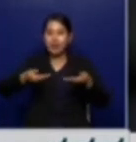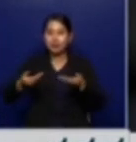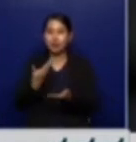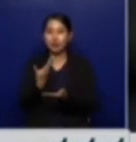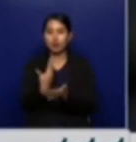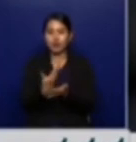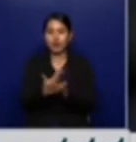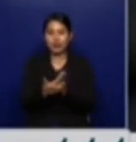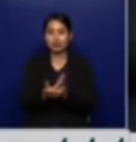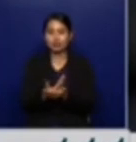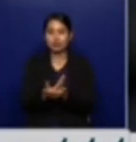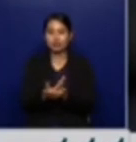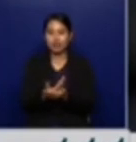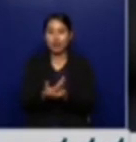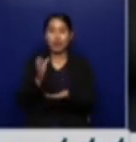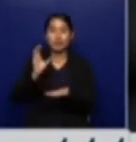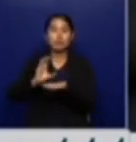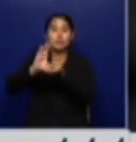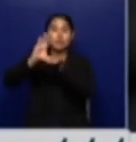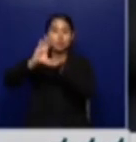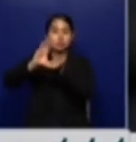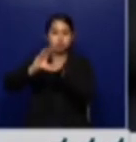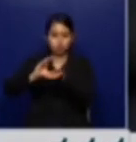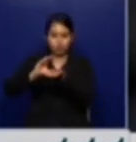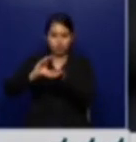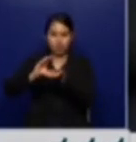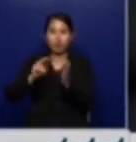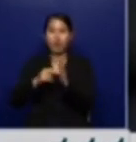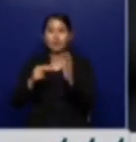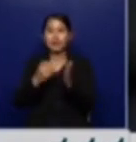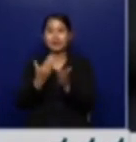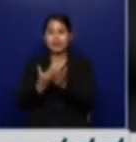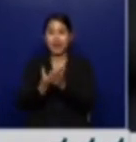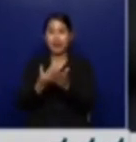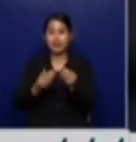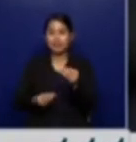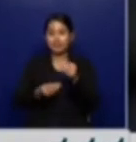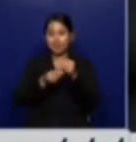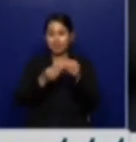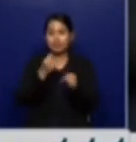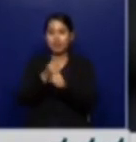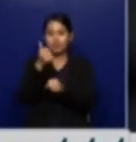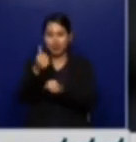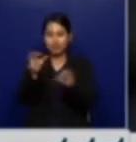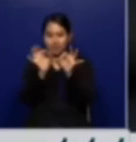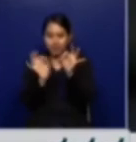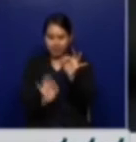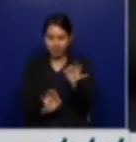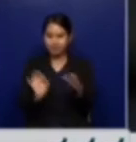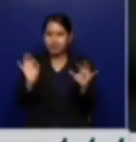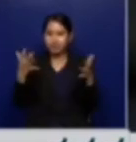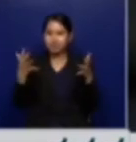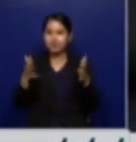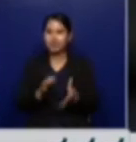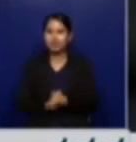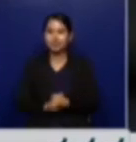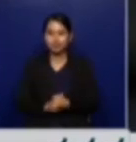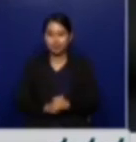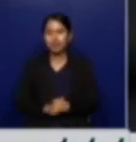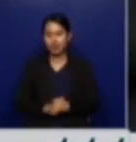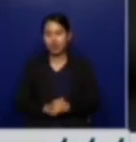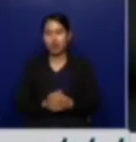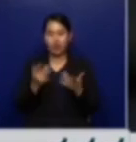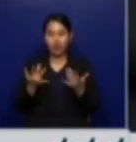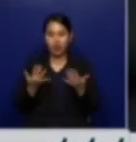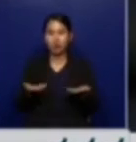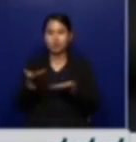อใช้เม็ดเงินที่ปรับลดเป็นลักษณะงบเพิ่มเติมได้ซึ่งไม่มีการเขียนไว้ท่านนายครับตรงนี้ก็คงต้องพิจารณากันต่อไปว่